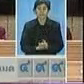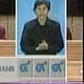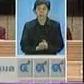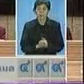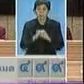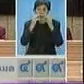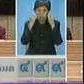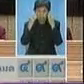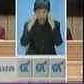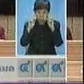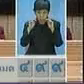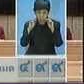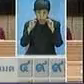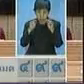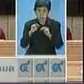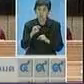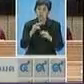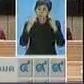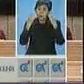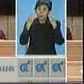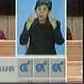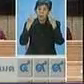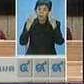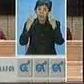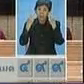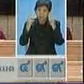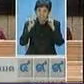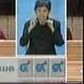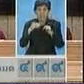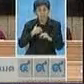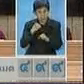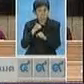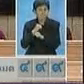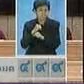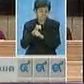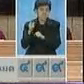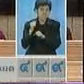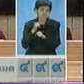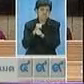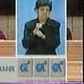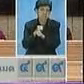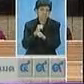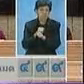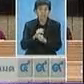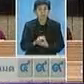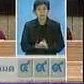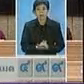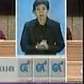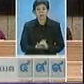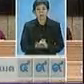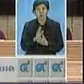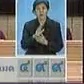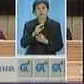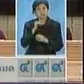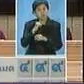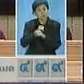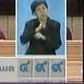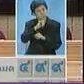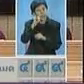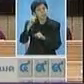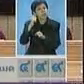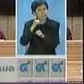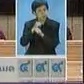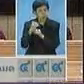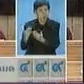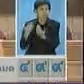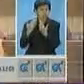านนายกรัฐมนตรีถ้ามีภารกิจด้านนอกของสภาม